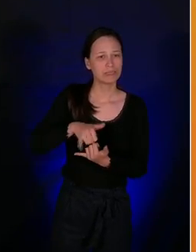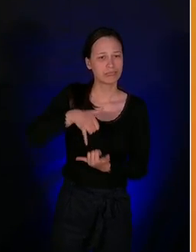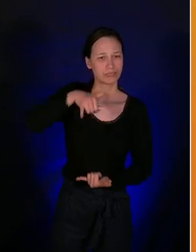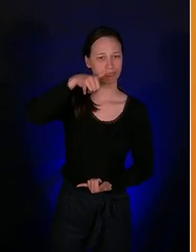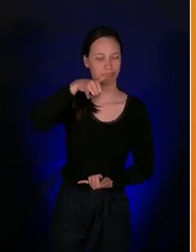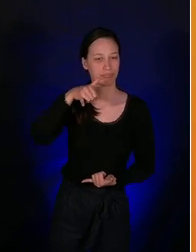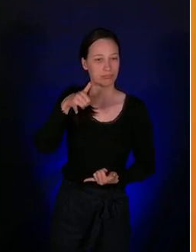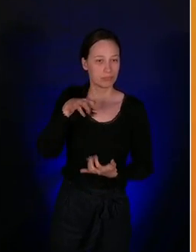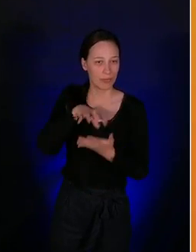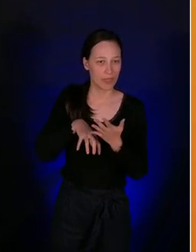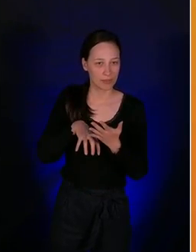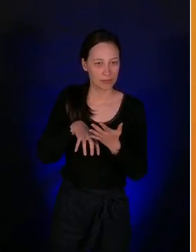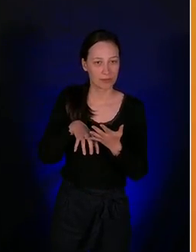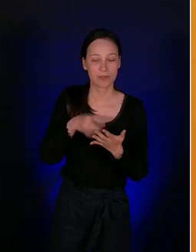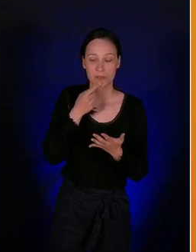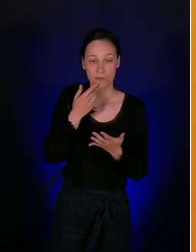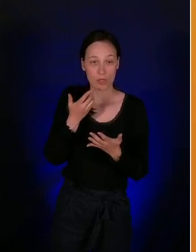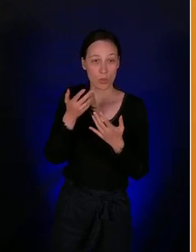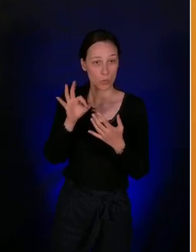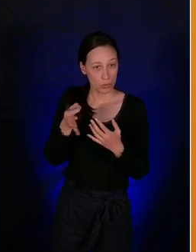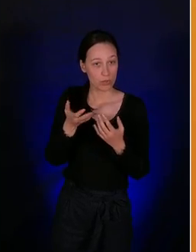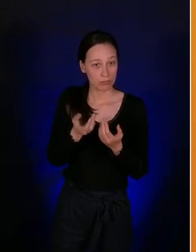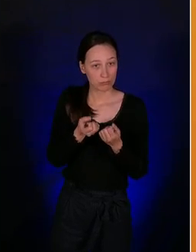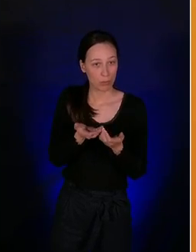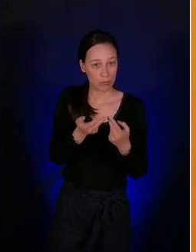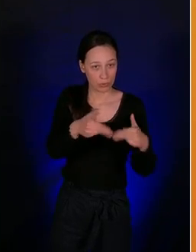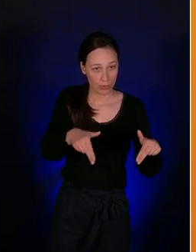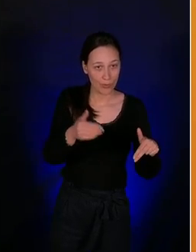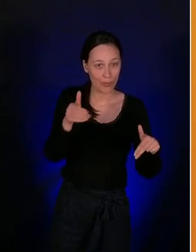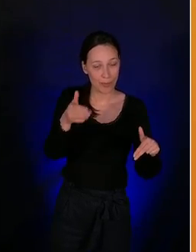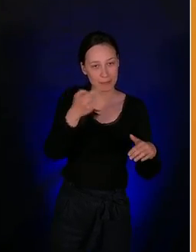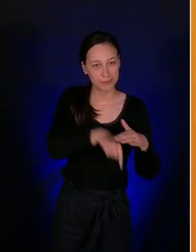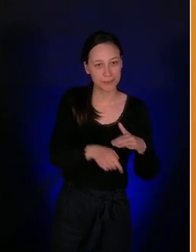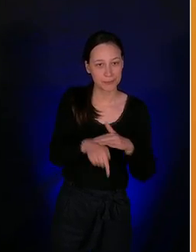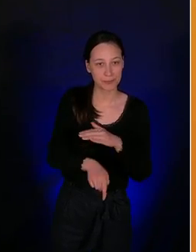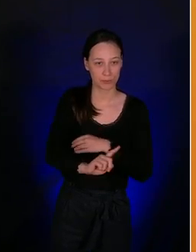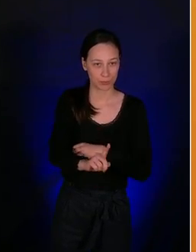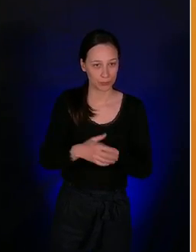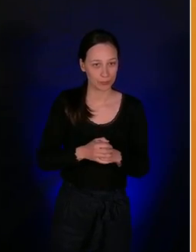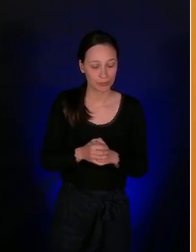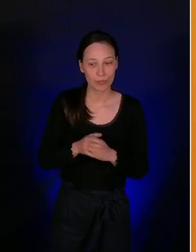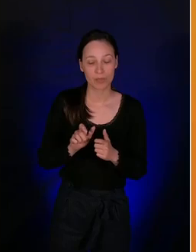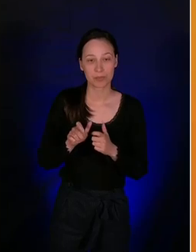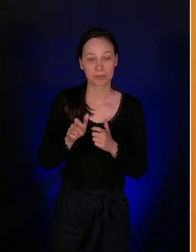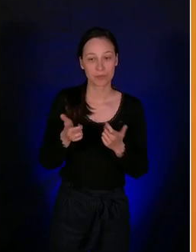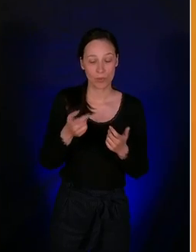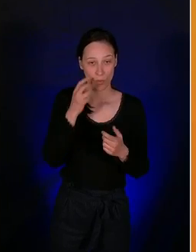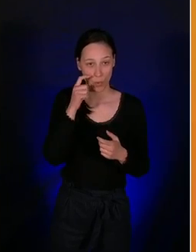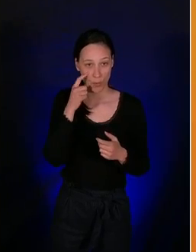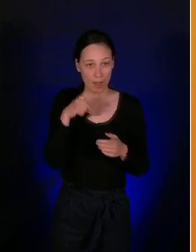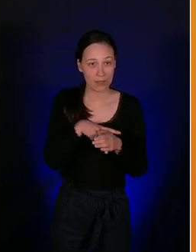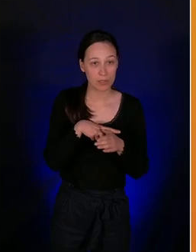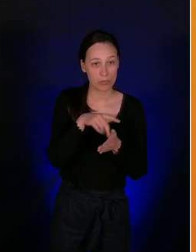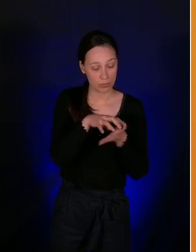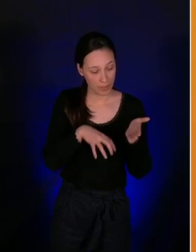thèmes. Dans le préambule est réaffirmé fortement, et ça dès le début du texte, que la